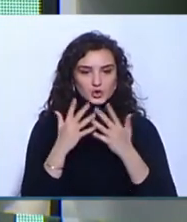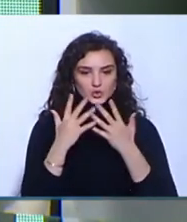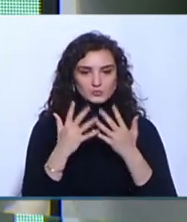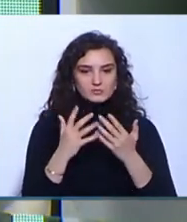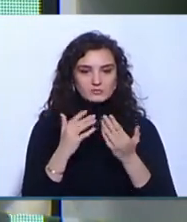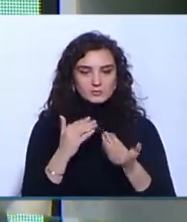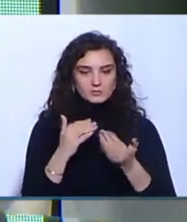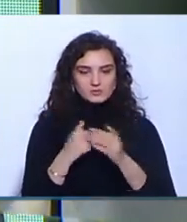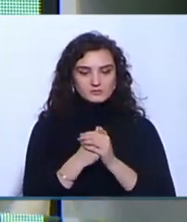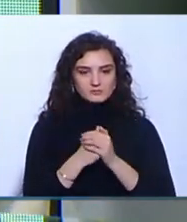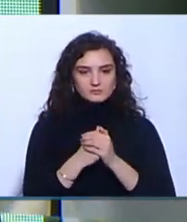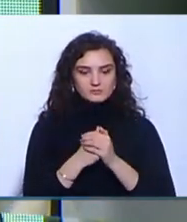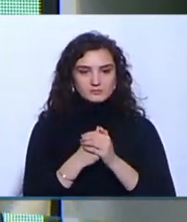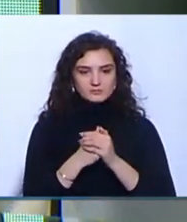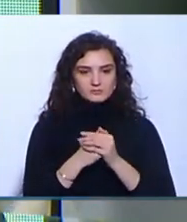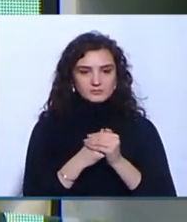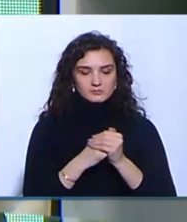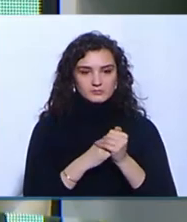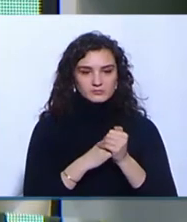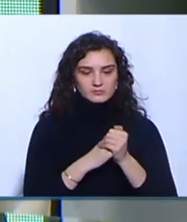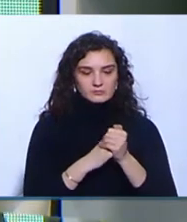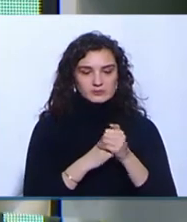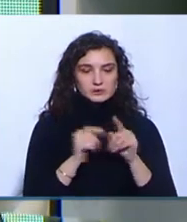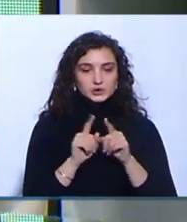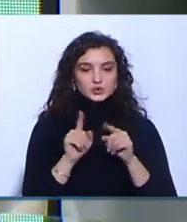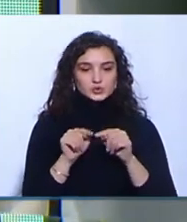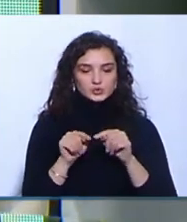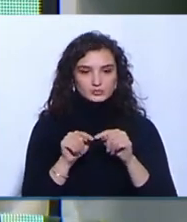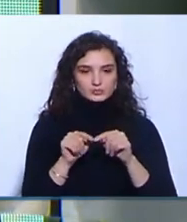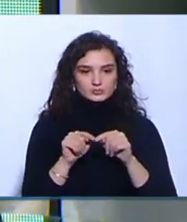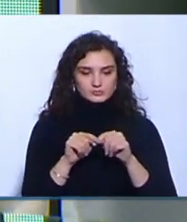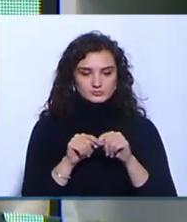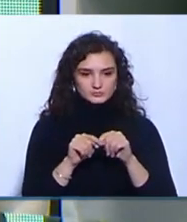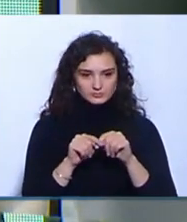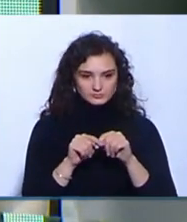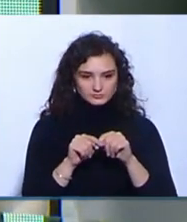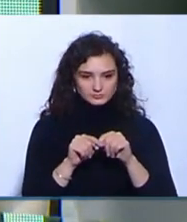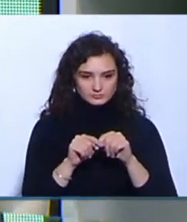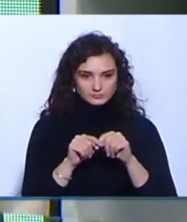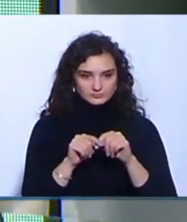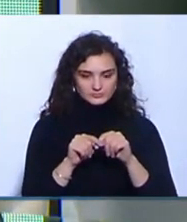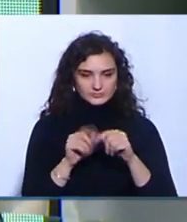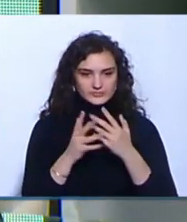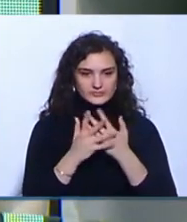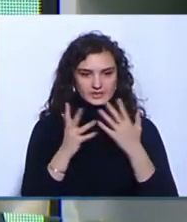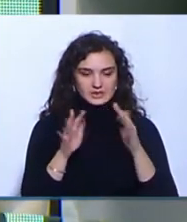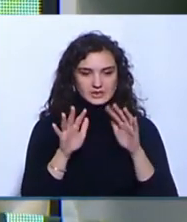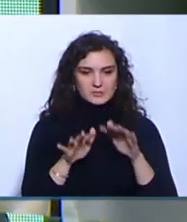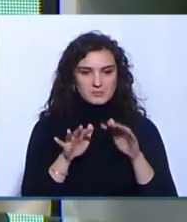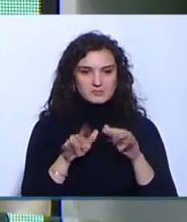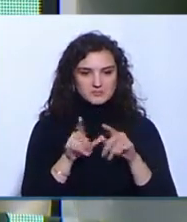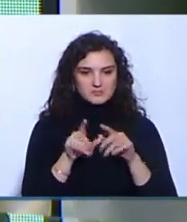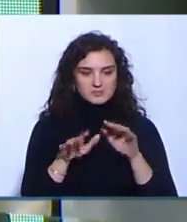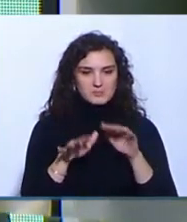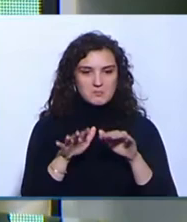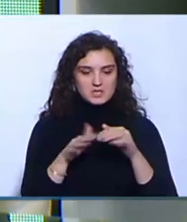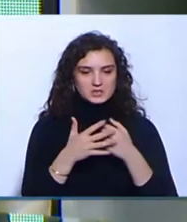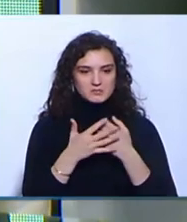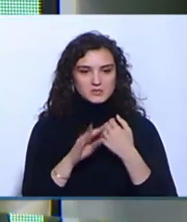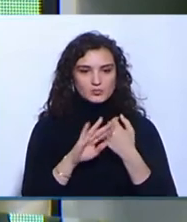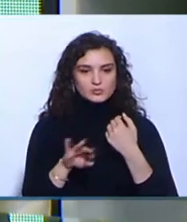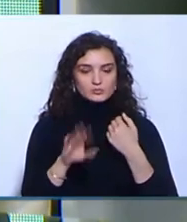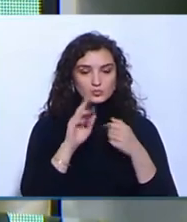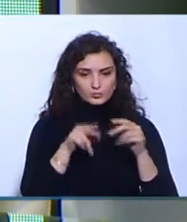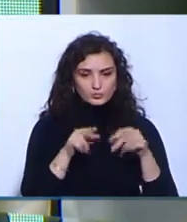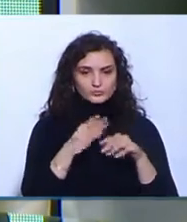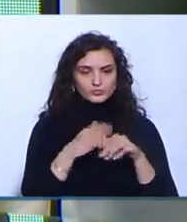შეშუპების. აი, ისიც კი, რომ თქვა, დებალკინ მოშორებას ნიშნავს, მოცილებას, სხვა დიდი მასების მოცილებას. შემდეგ ოპერაციები,